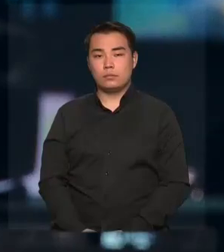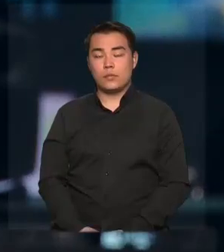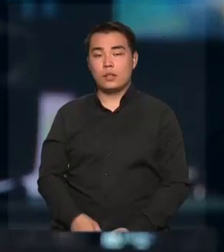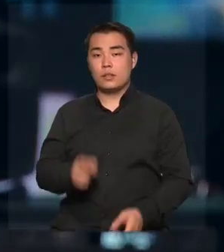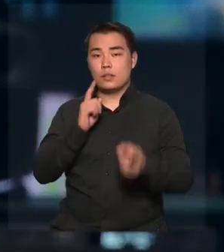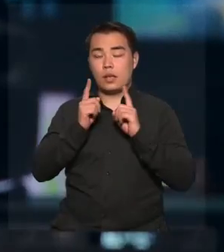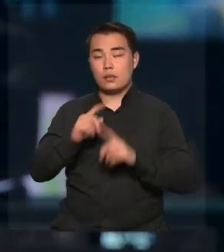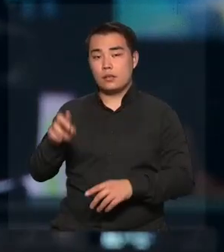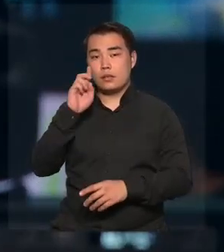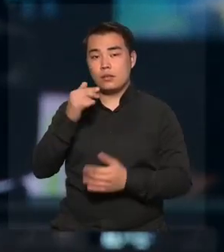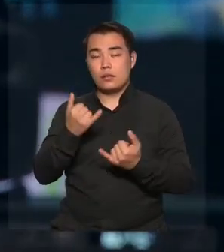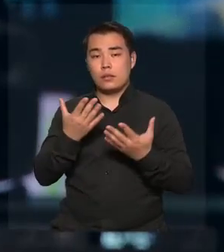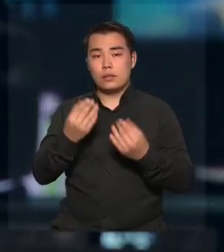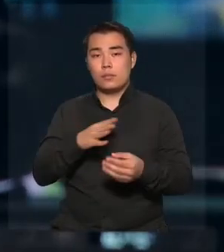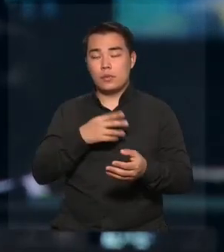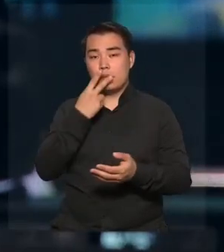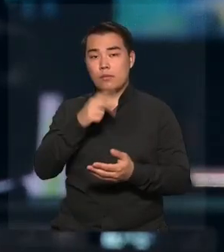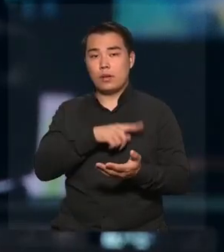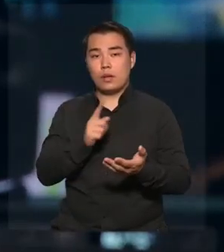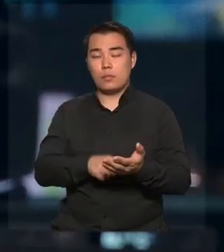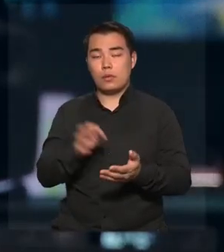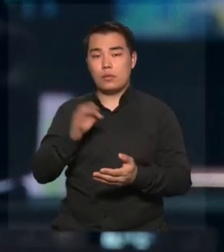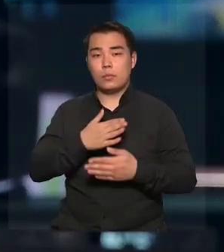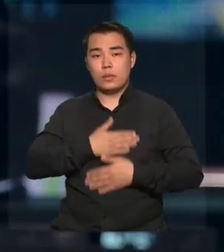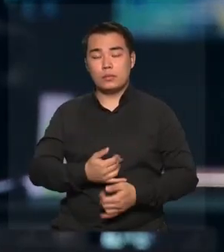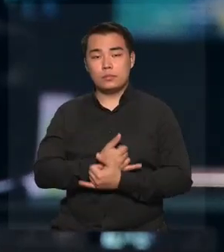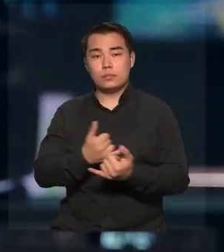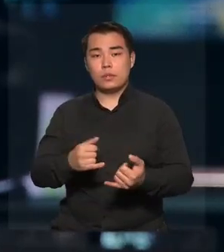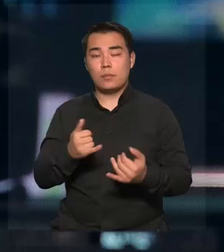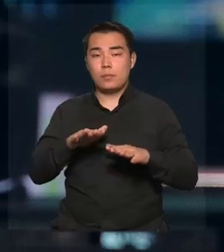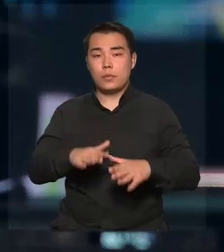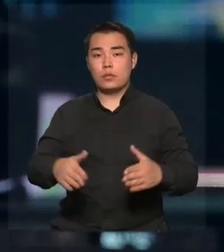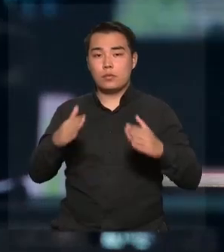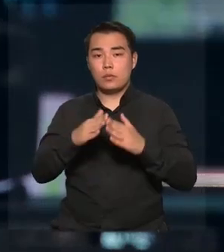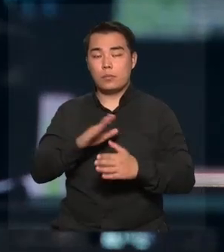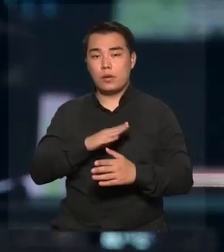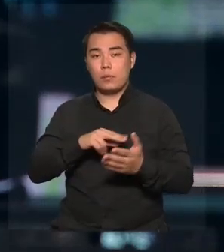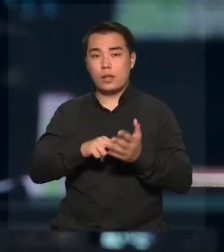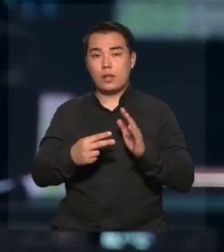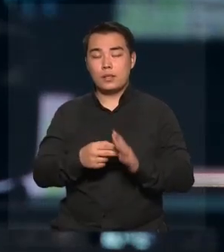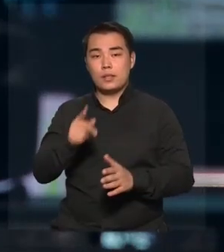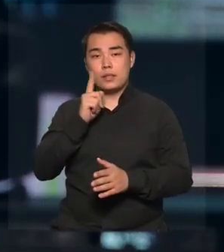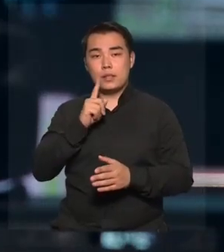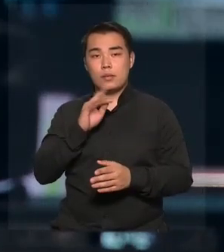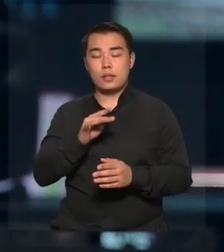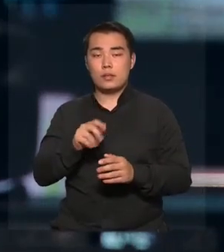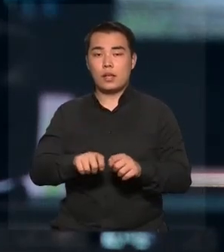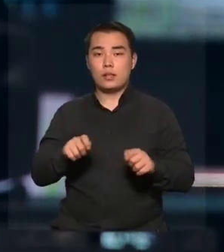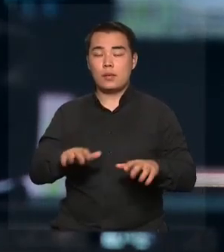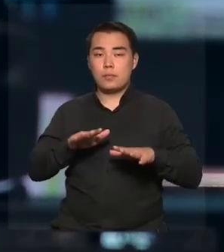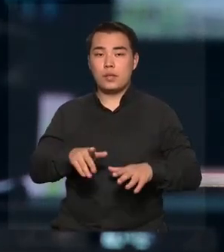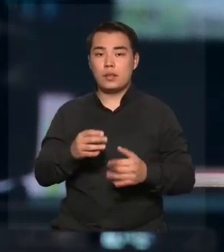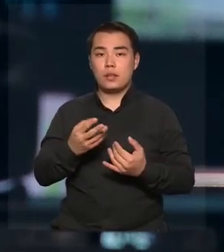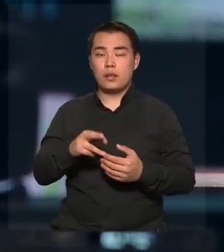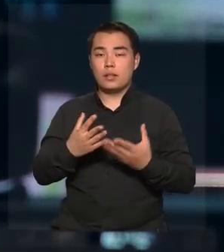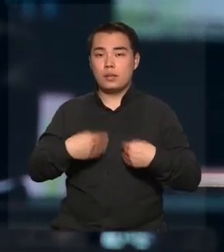На заседании правительства сегодня был рассмотрен вопрос о благоустройстве населённых пунктов особенно в плане озеленения и создания мест для